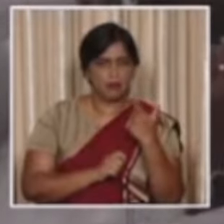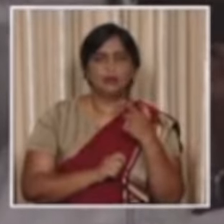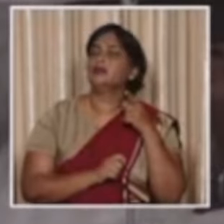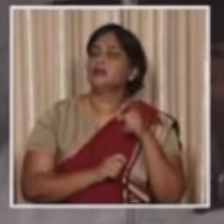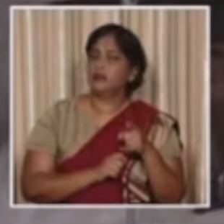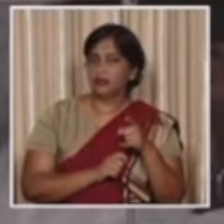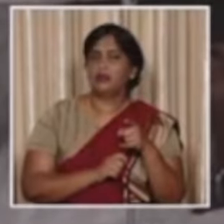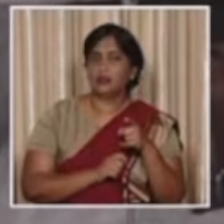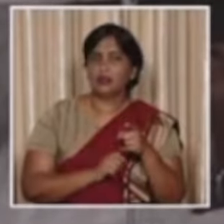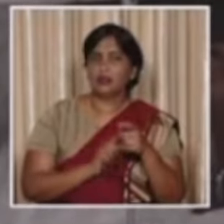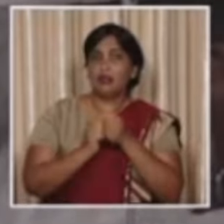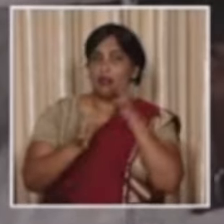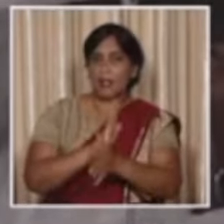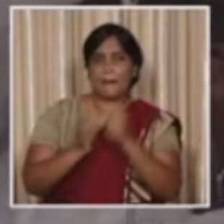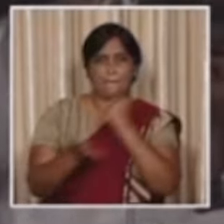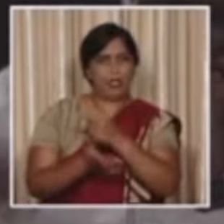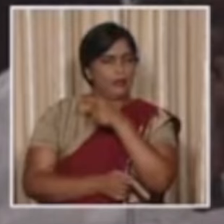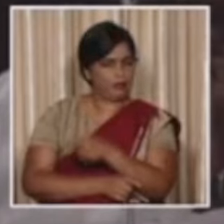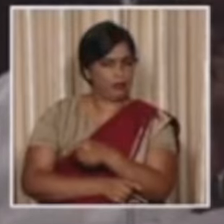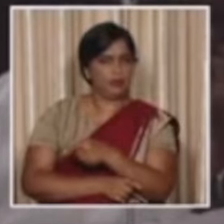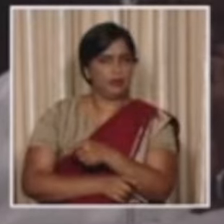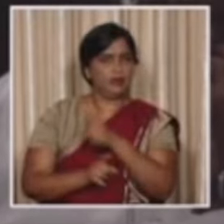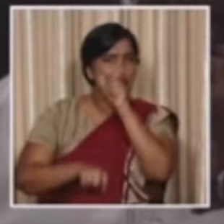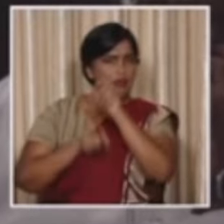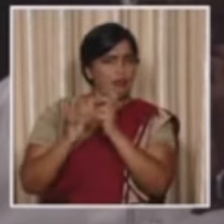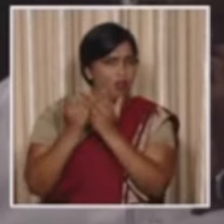එතකොට ක්‍රෙඩිට් ඔෆිසර්ගේ වරද. එතකොට එවැනි ඒවා මෙච්චර ගන්න